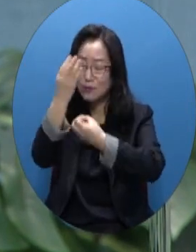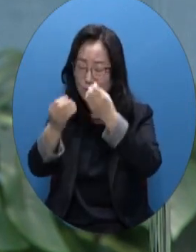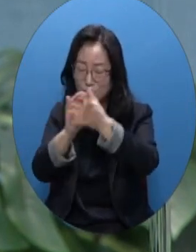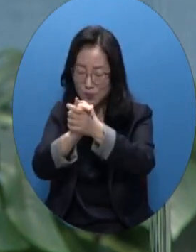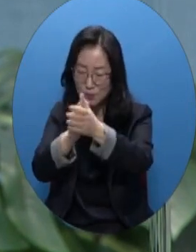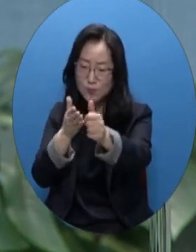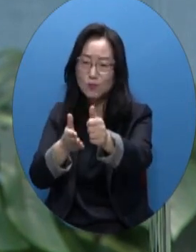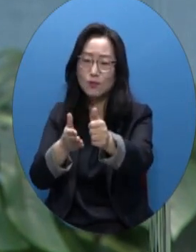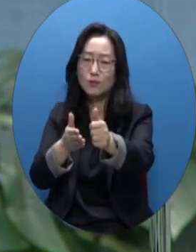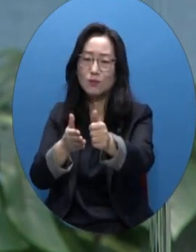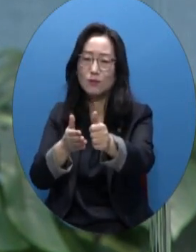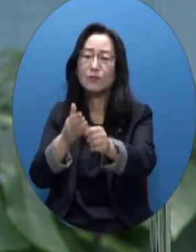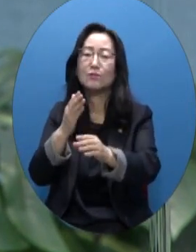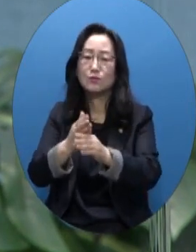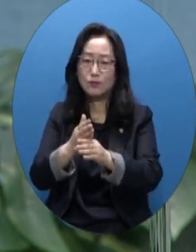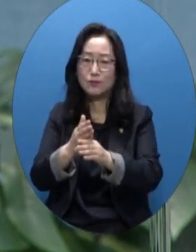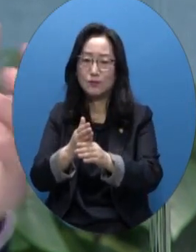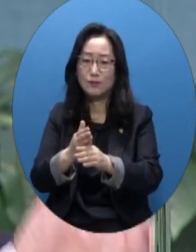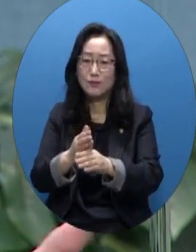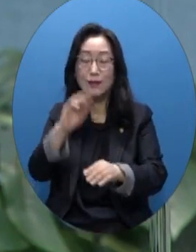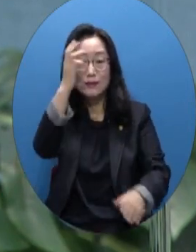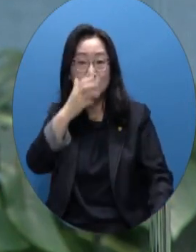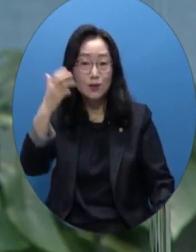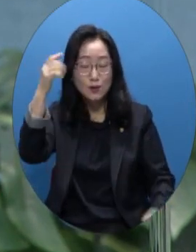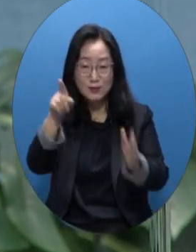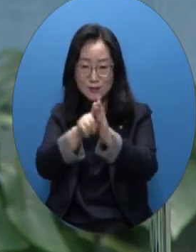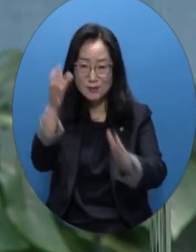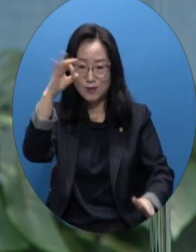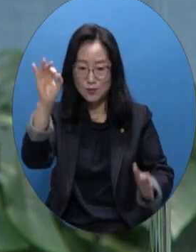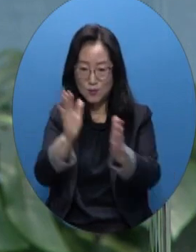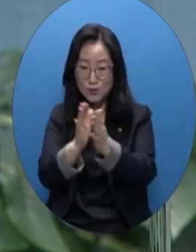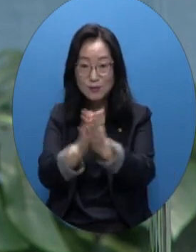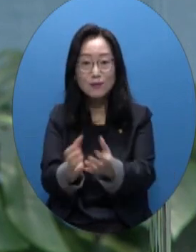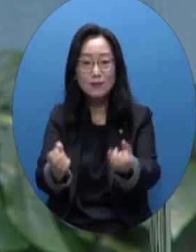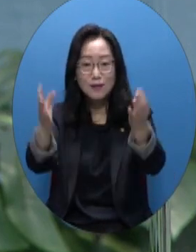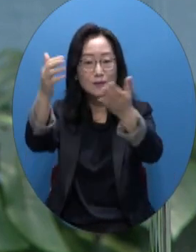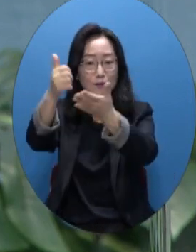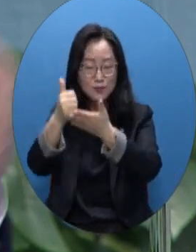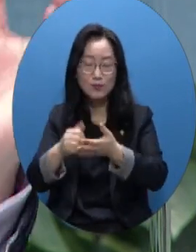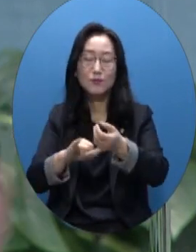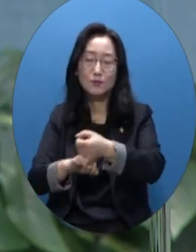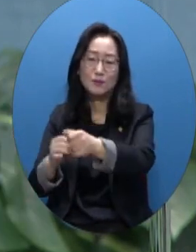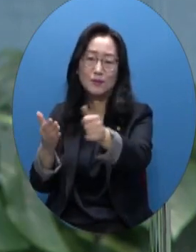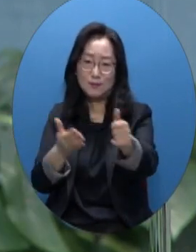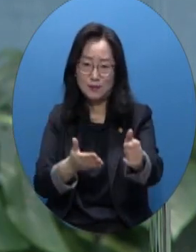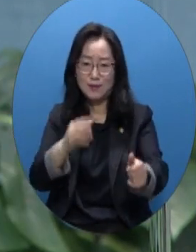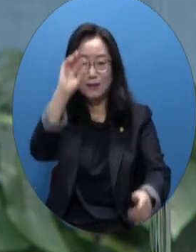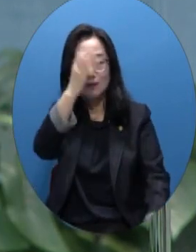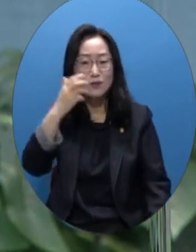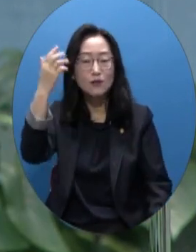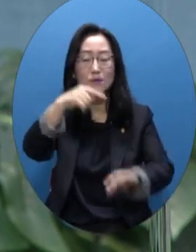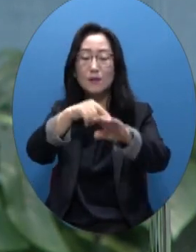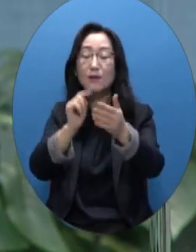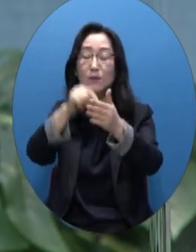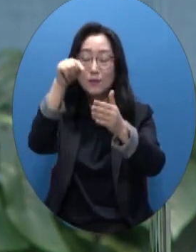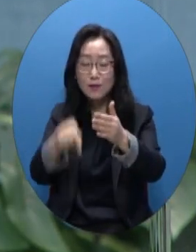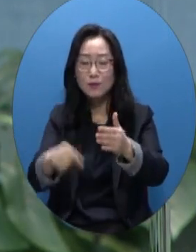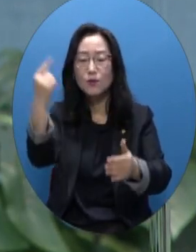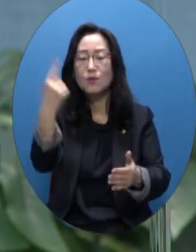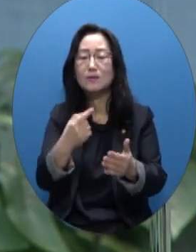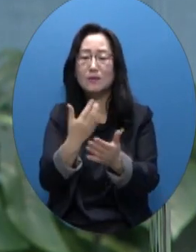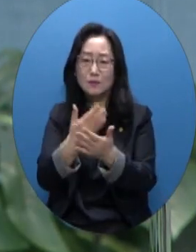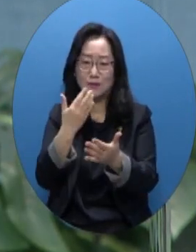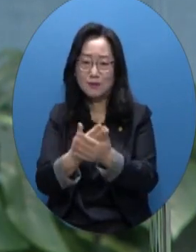계신 것입니다 그러므로 성령님을 인정하고 환영하고 모셔 들어야 됩니다 성령님 내 마음 가너 으히 없어서